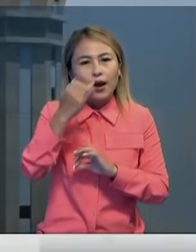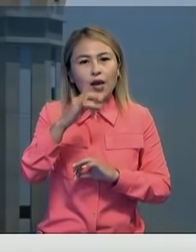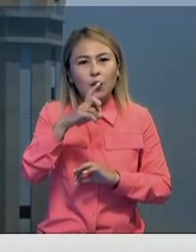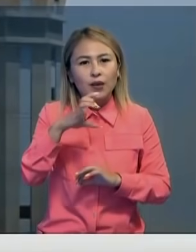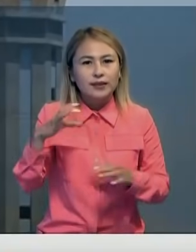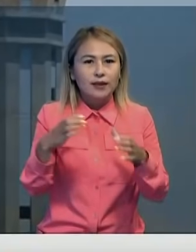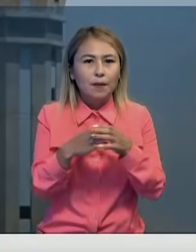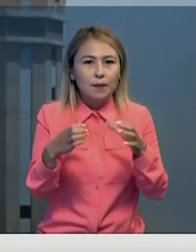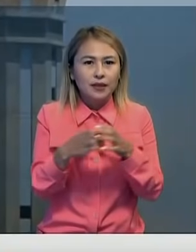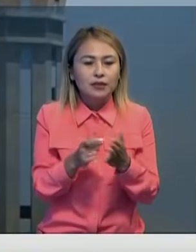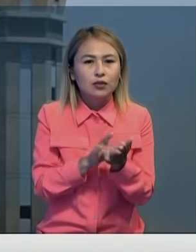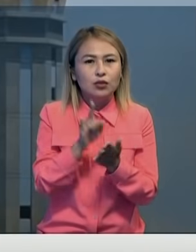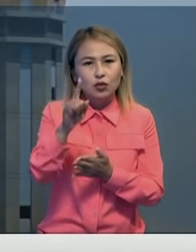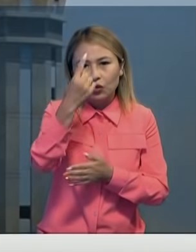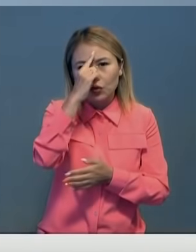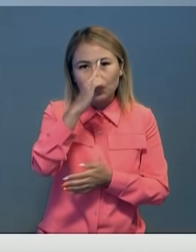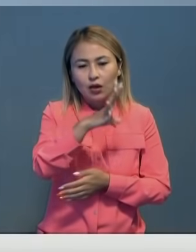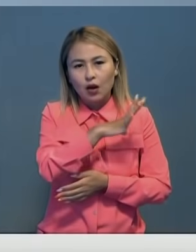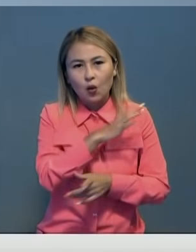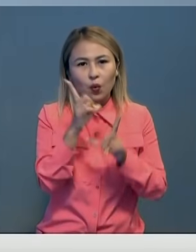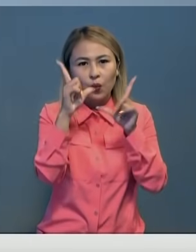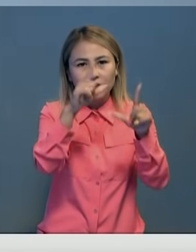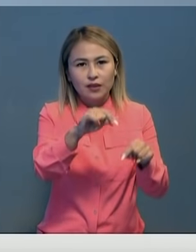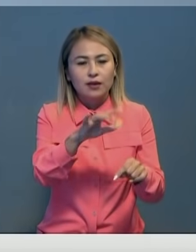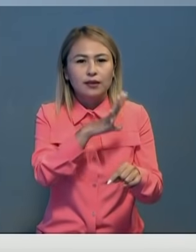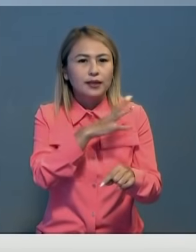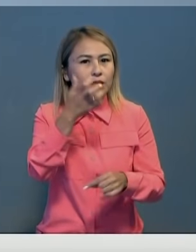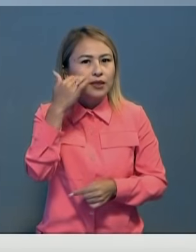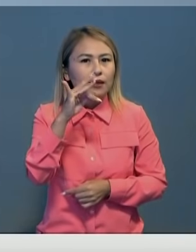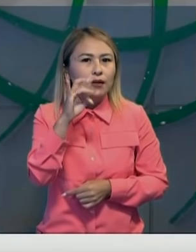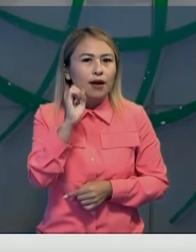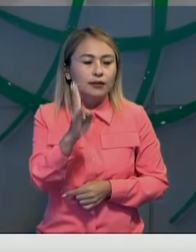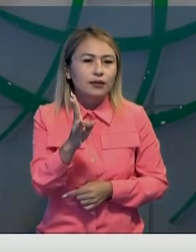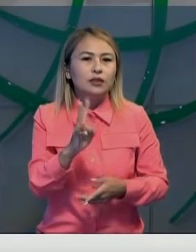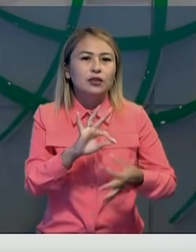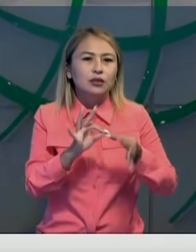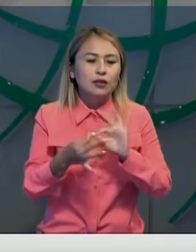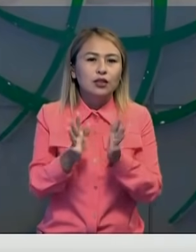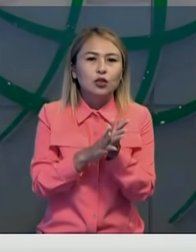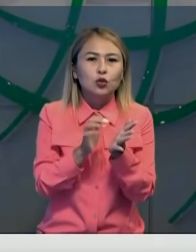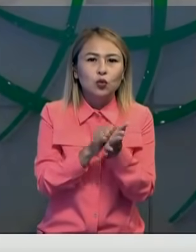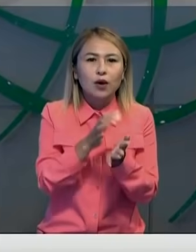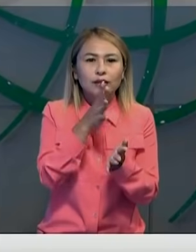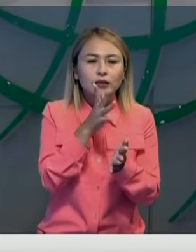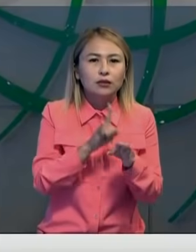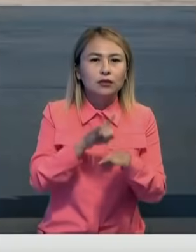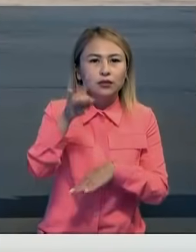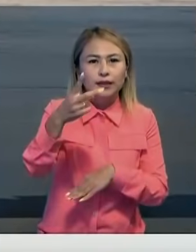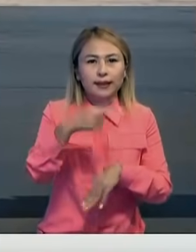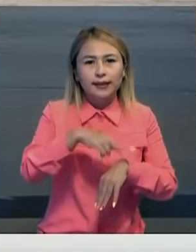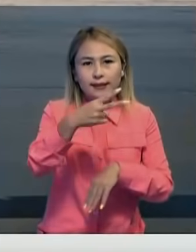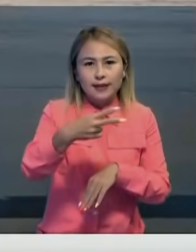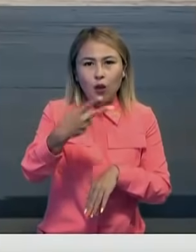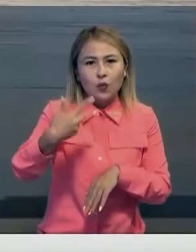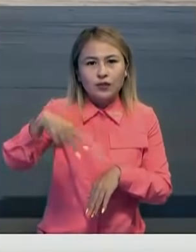Өзбекстан Airways компаниясының әуе кемесі Үндістанға Ауғанстан арқылы емес, Иран арқылы жеткен. Салдарынан ұшу уақыты 2